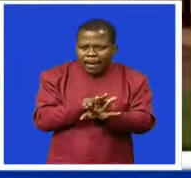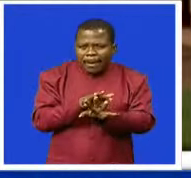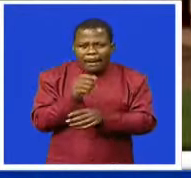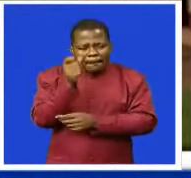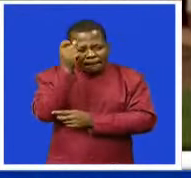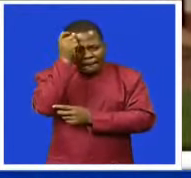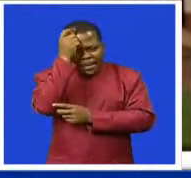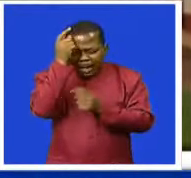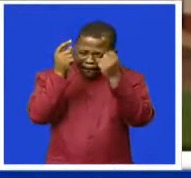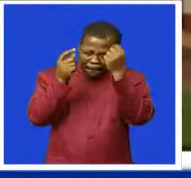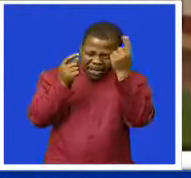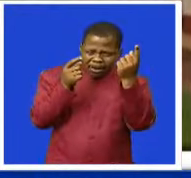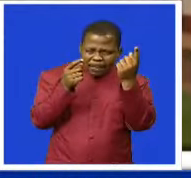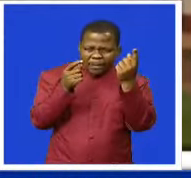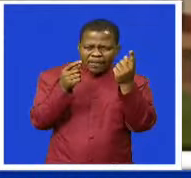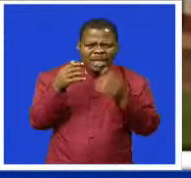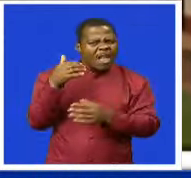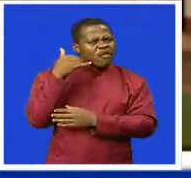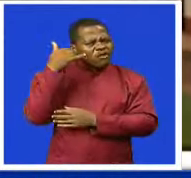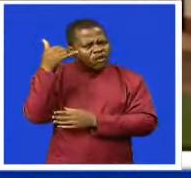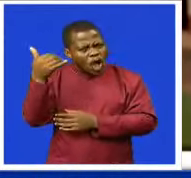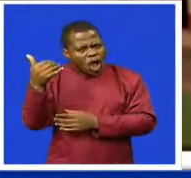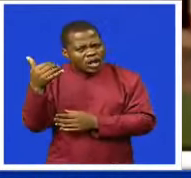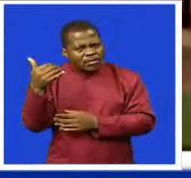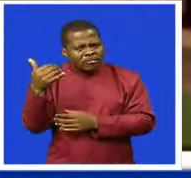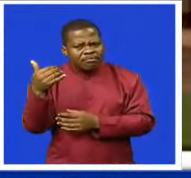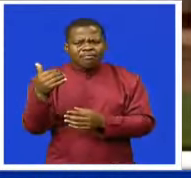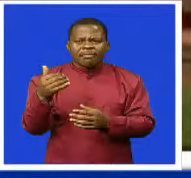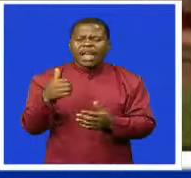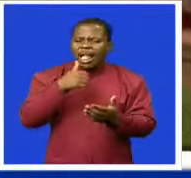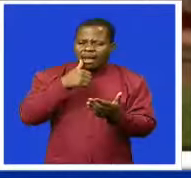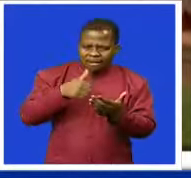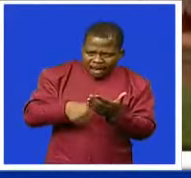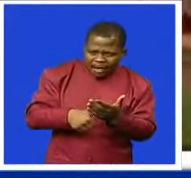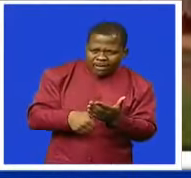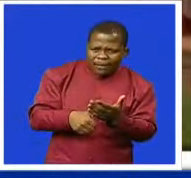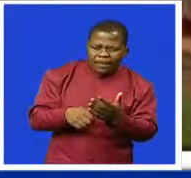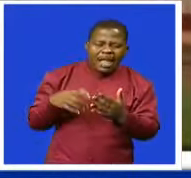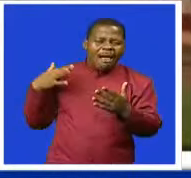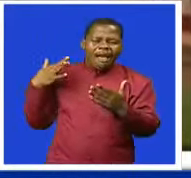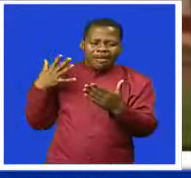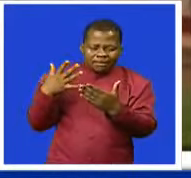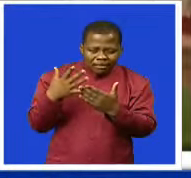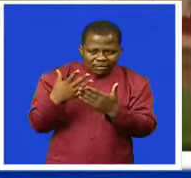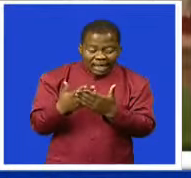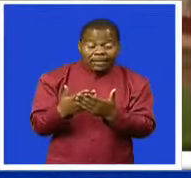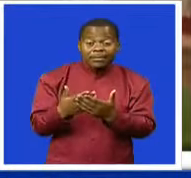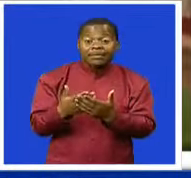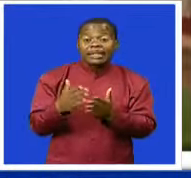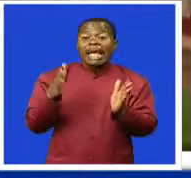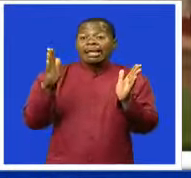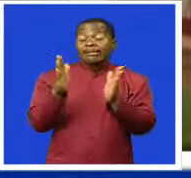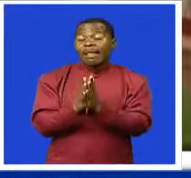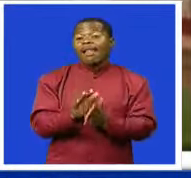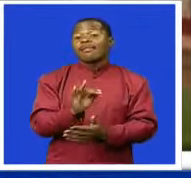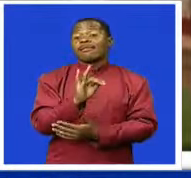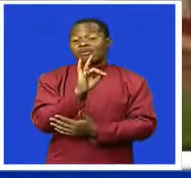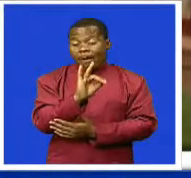ngabo internet ngelicingo ngencwadi until kube mhla ka 12 sevele sibuke